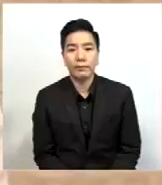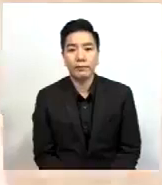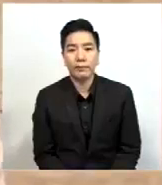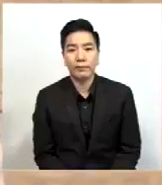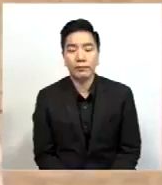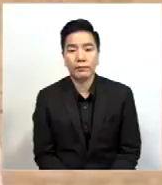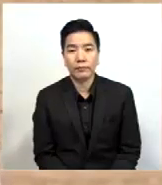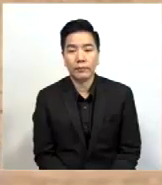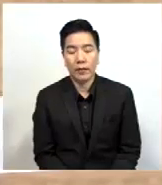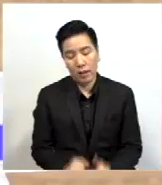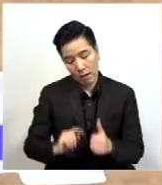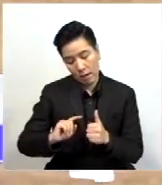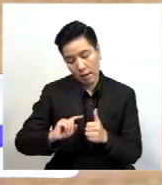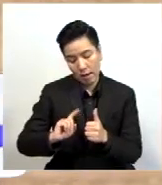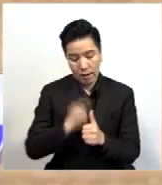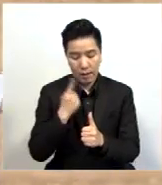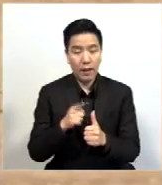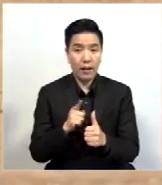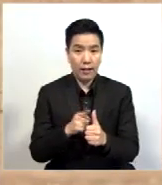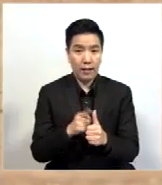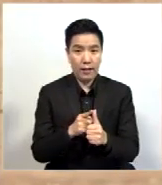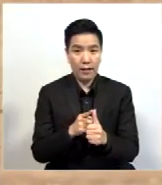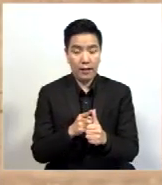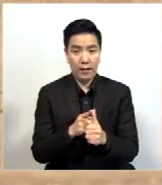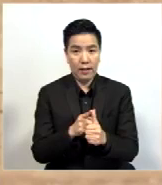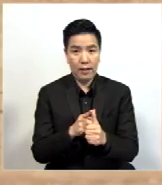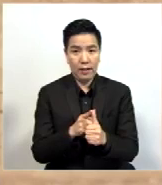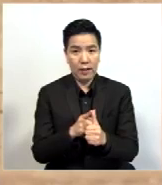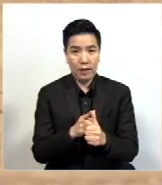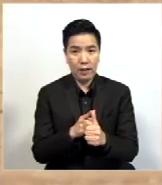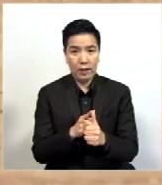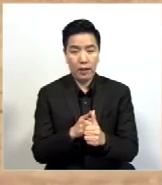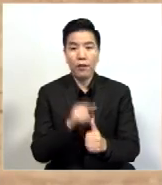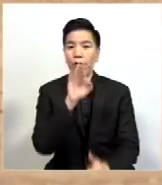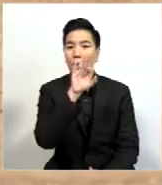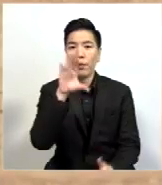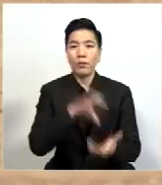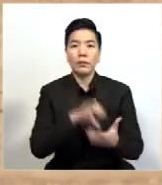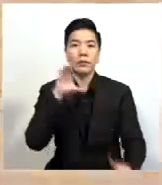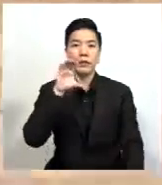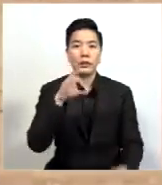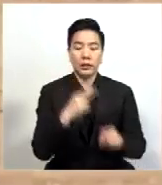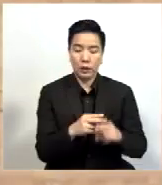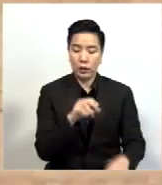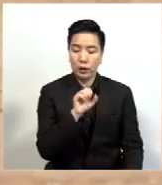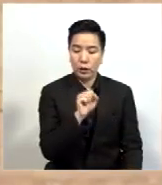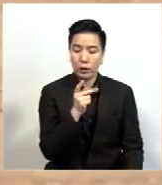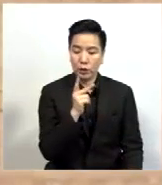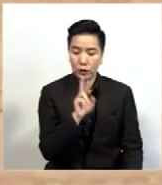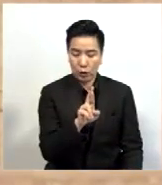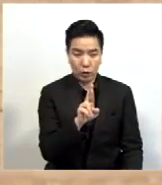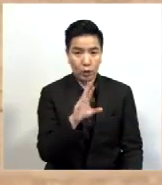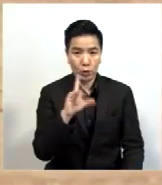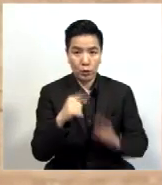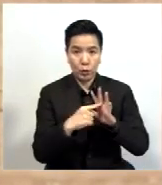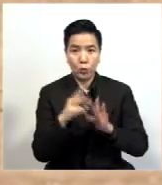ประเด็นแรกคือเรื่องของผู้ที่ไปลง Facebook ตัวเองชื่อคุณสอนสุวีนะครับ